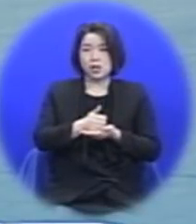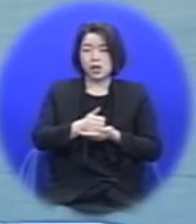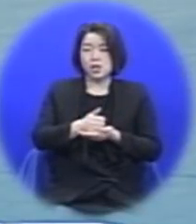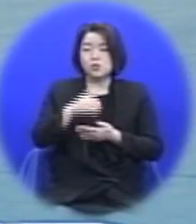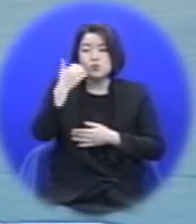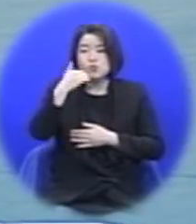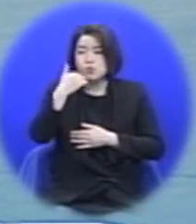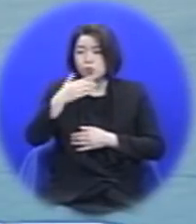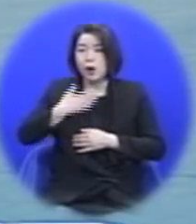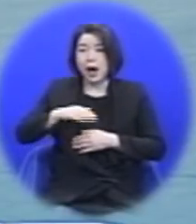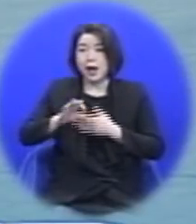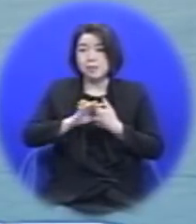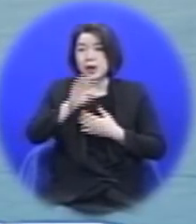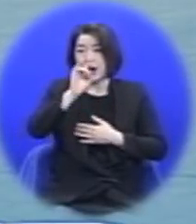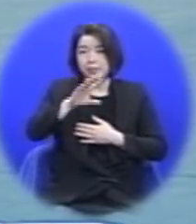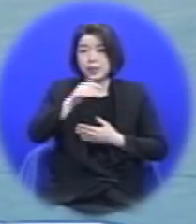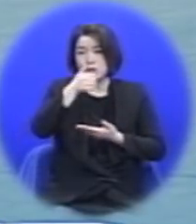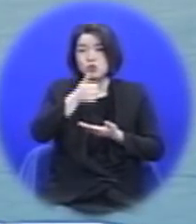아무도 알면 안 되는,